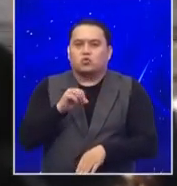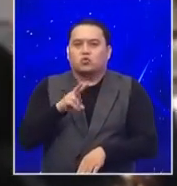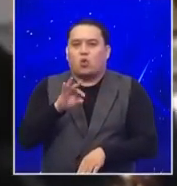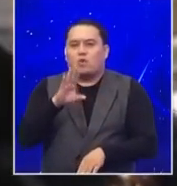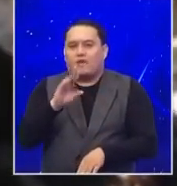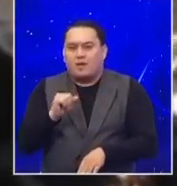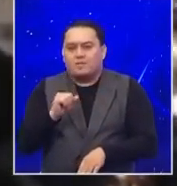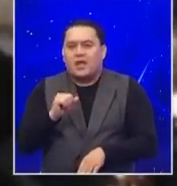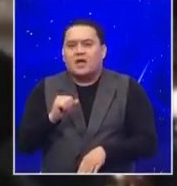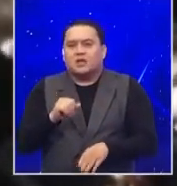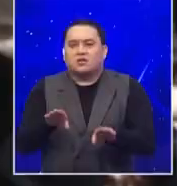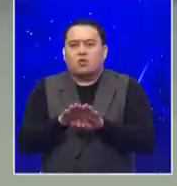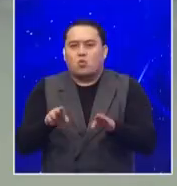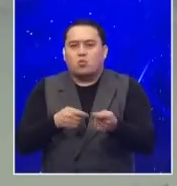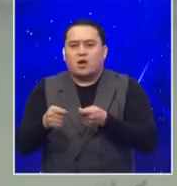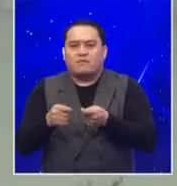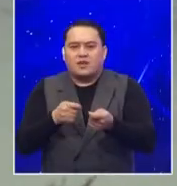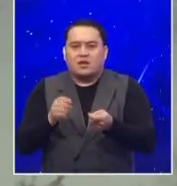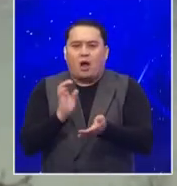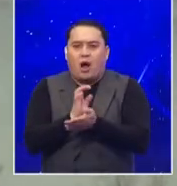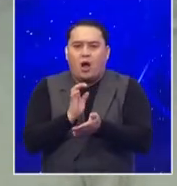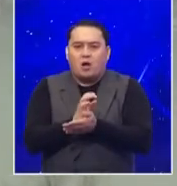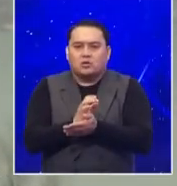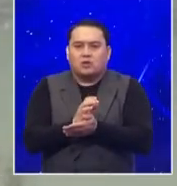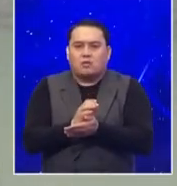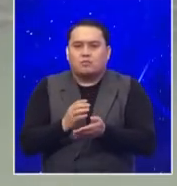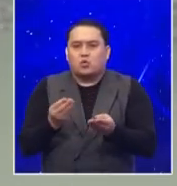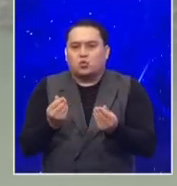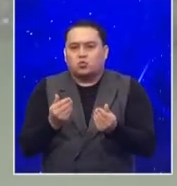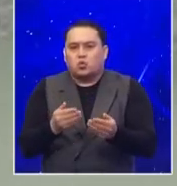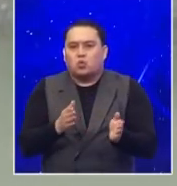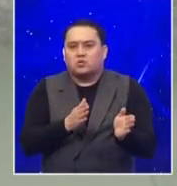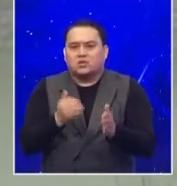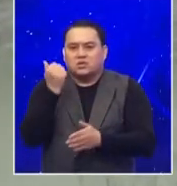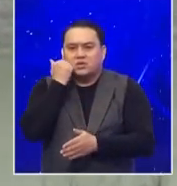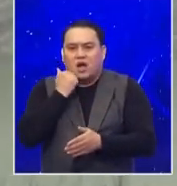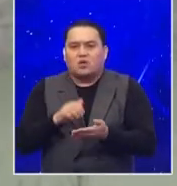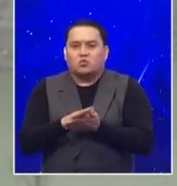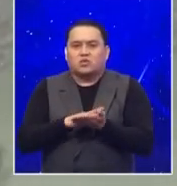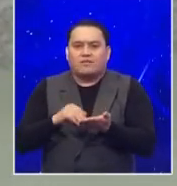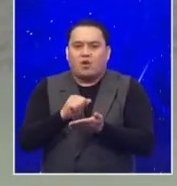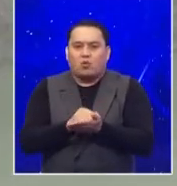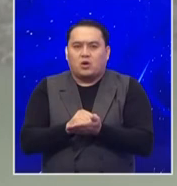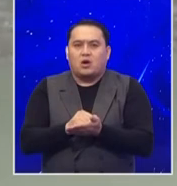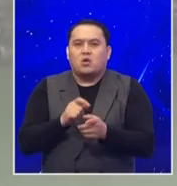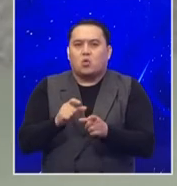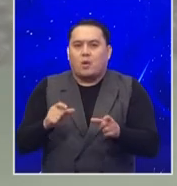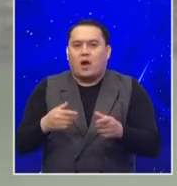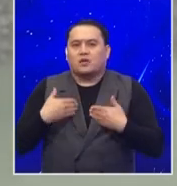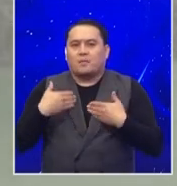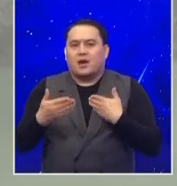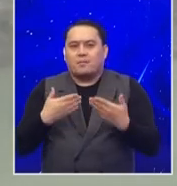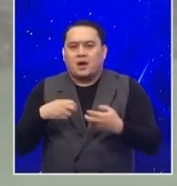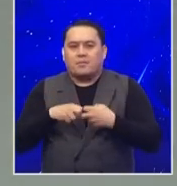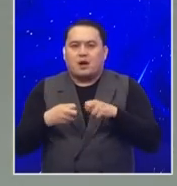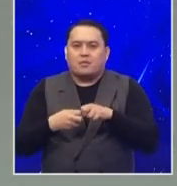всем регионе эффективное управление отходами сдерживается небольшими бюджетами, устаревшей инфраструктурой и равнодушным отношением к проблеме